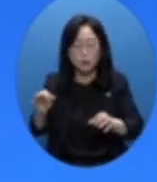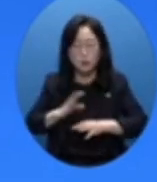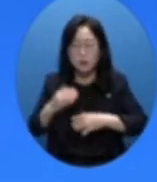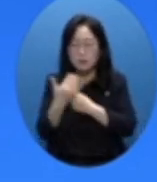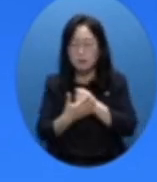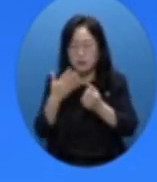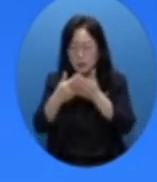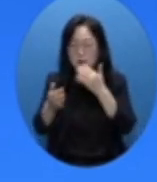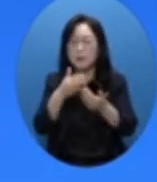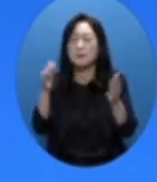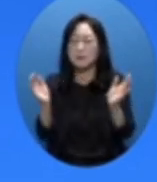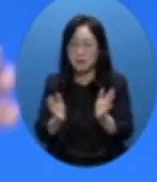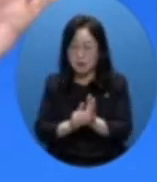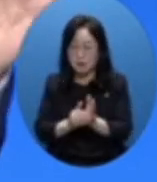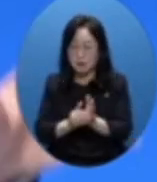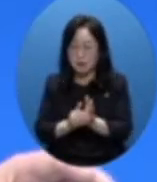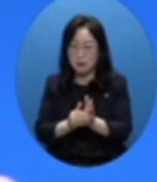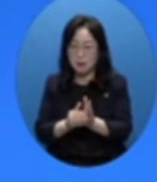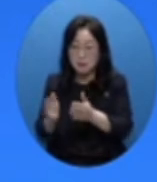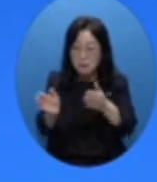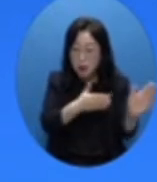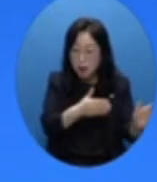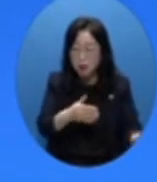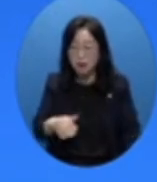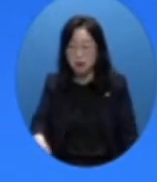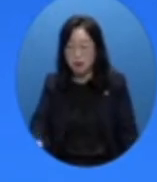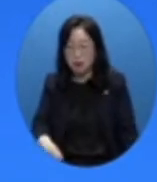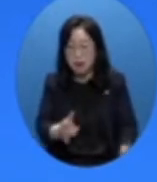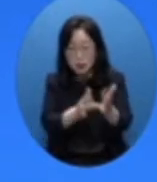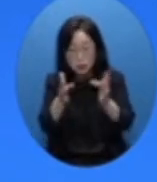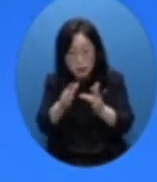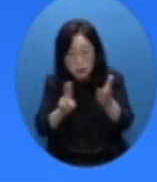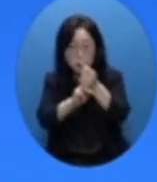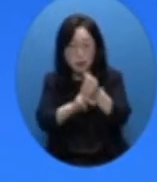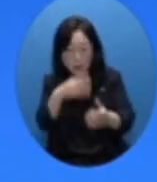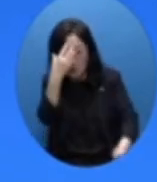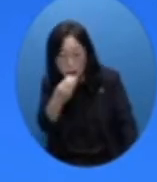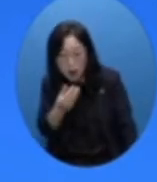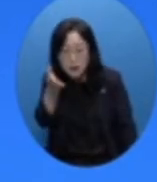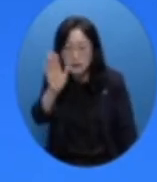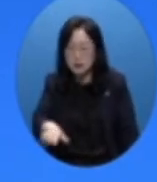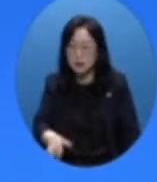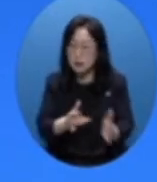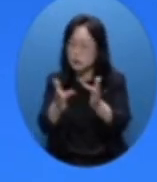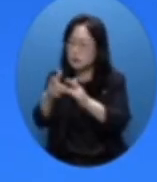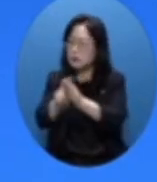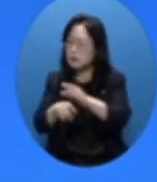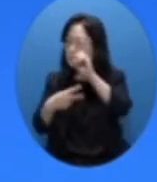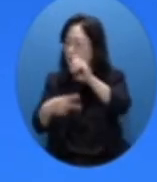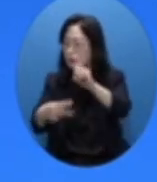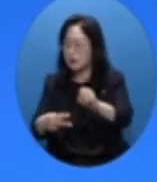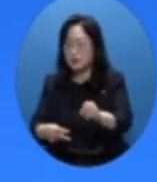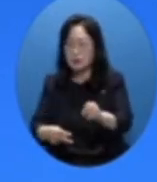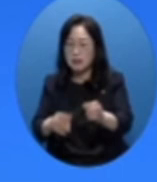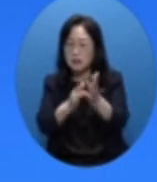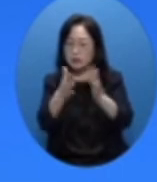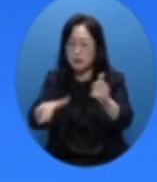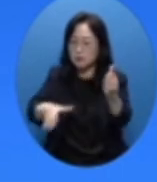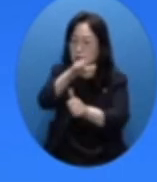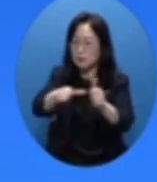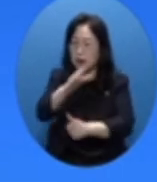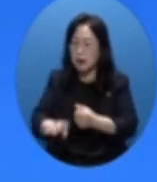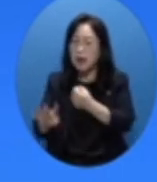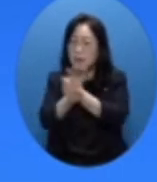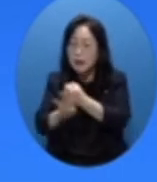되었습니다 금액이 같은 기적을 보면서도 예수 믿지 않고 을 예수님을 공격하고 비판했던 바리새인들 소위